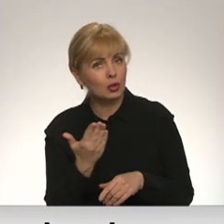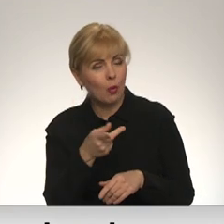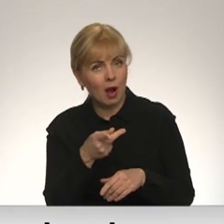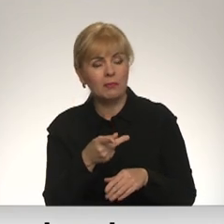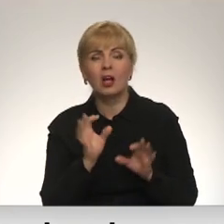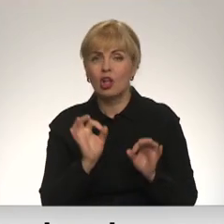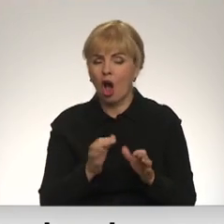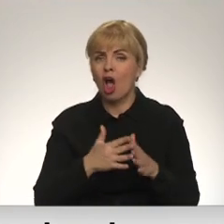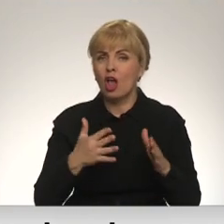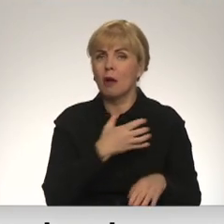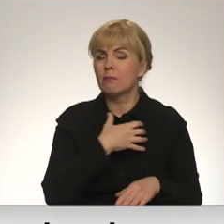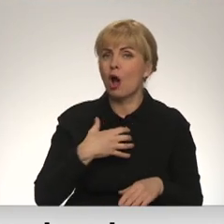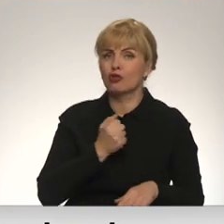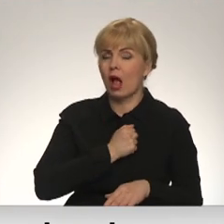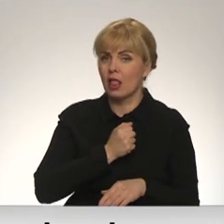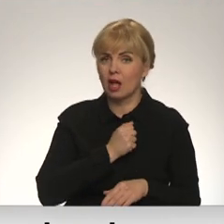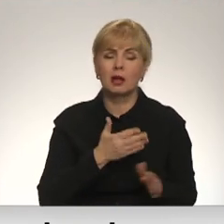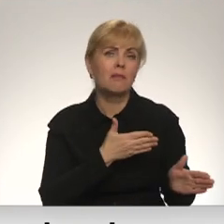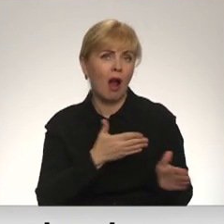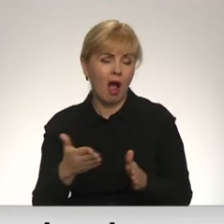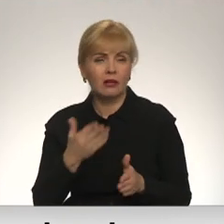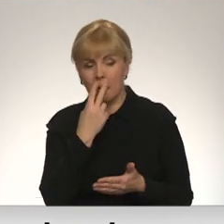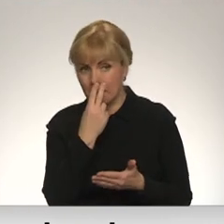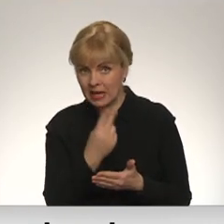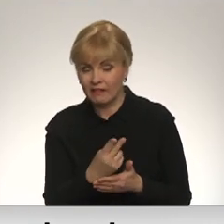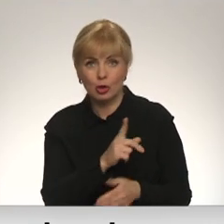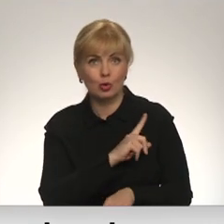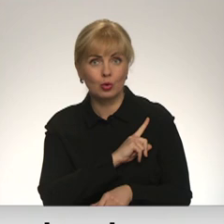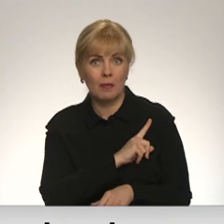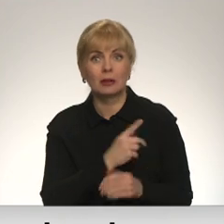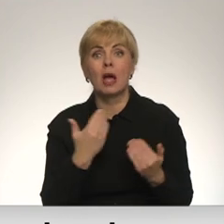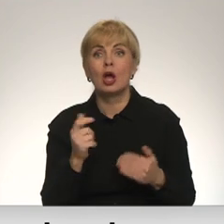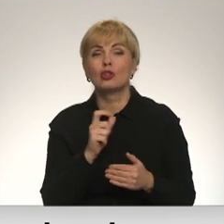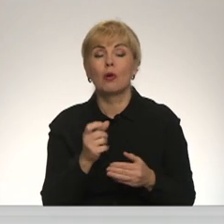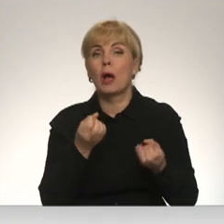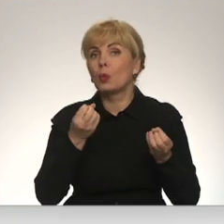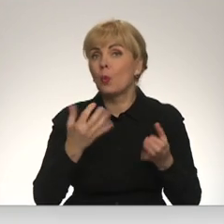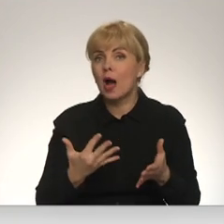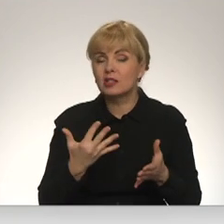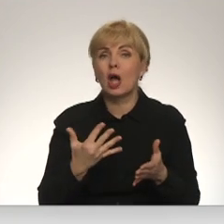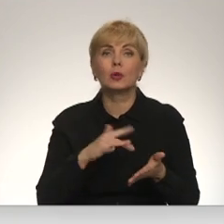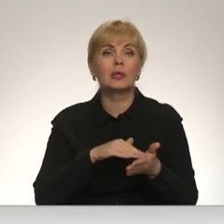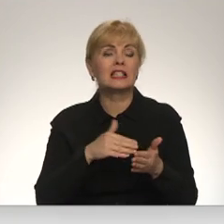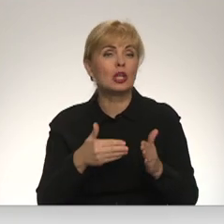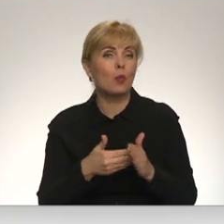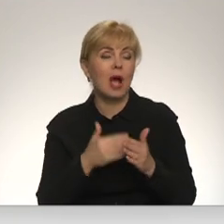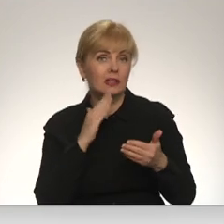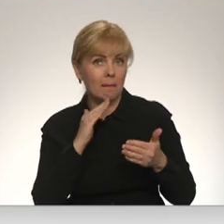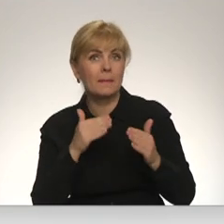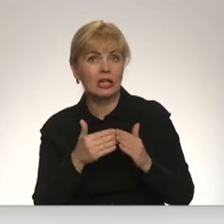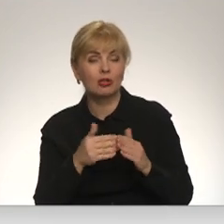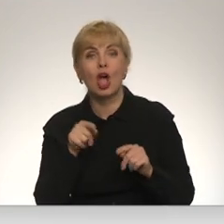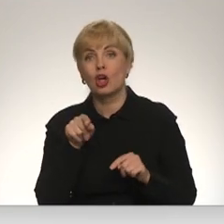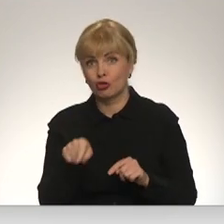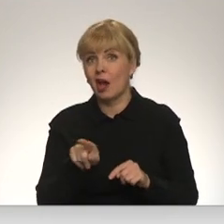lielākās pašvaldības Latgalē tam gatavas pievērsties. Šobrīd esam apzinājuši to situāciju pilsētā. Jā, šeit